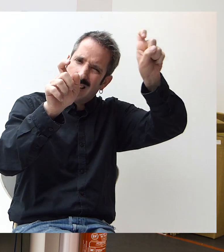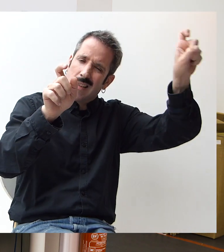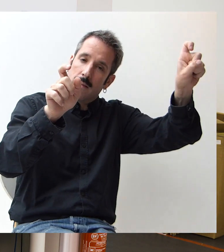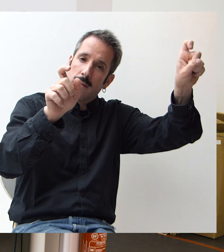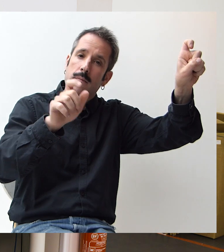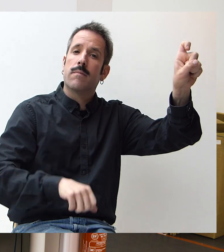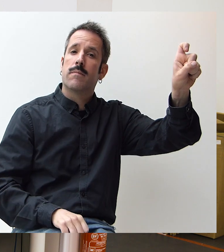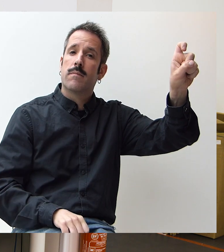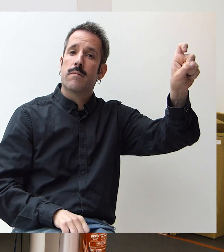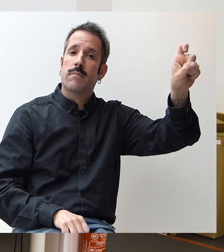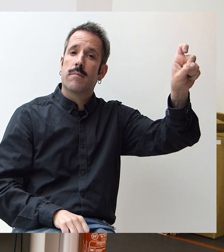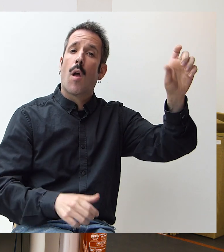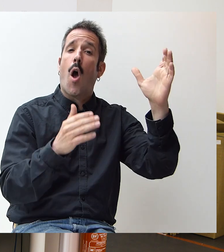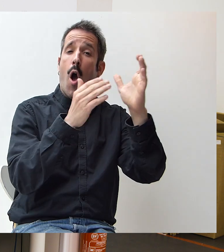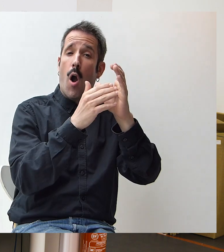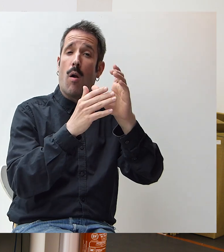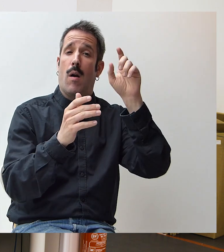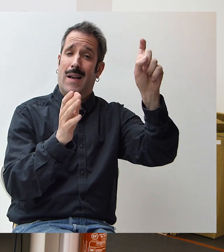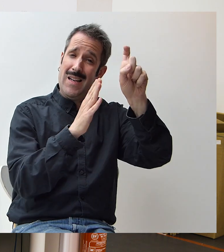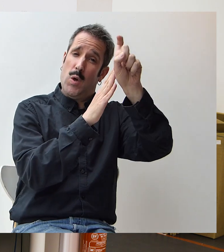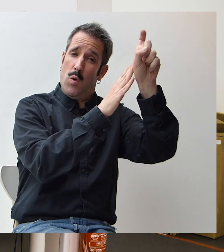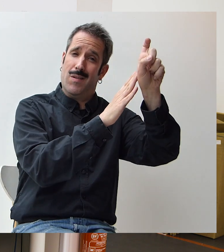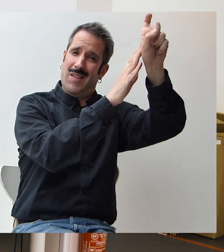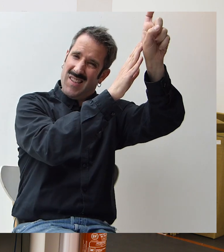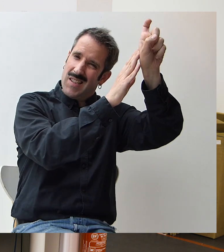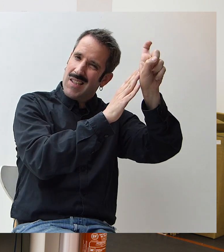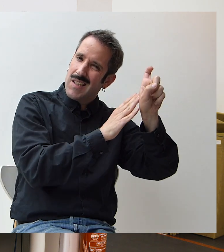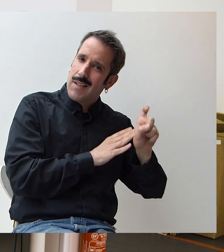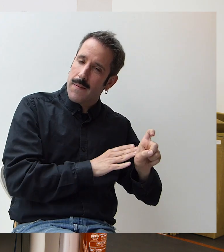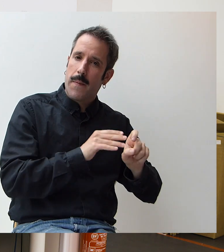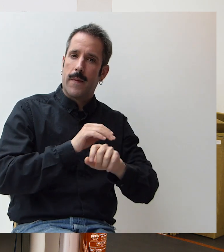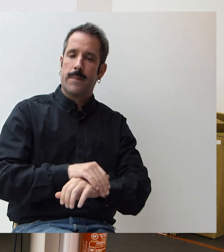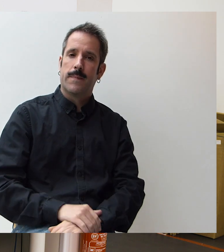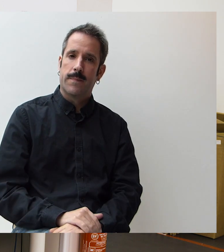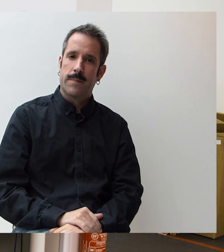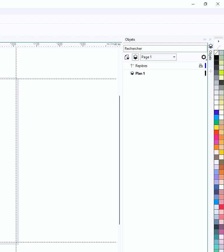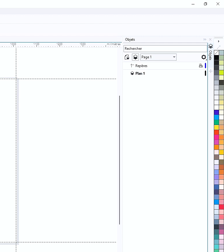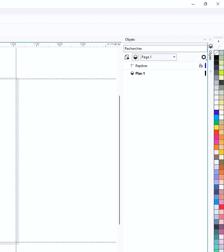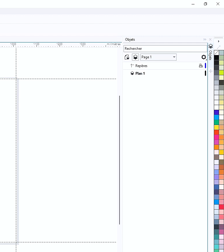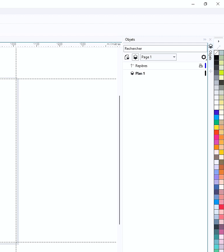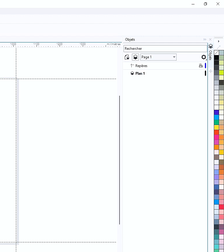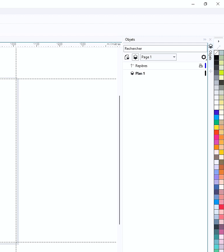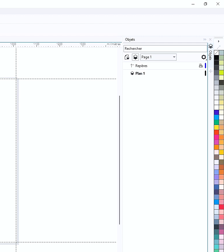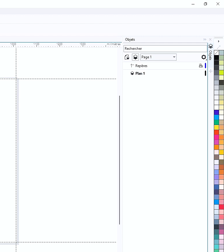ceci avec un clic gauche et une autre réglette avec toujours avec le clic gauche en la tirant vers le bas.